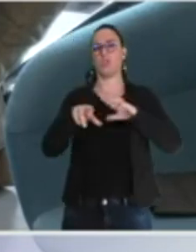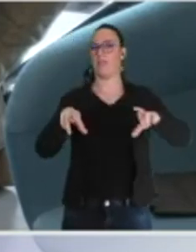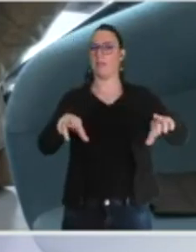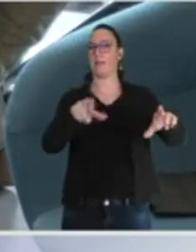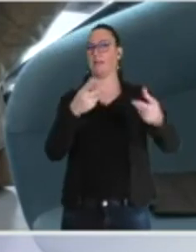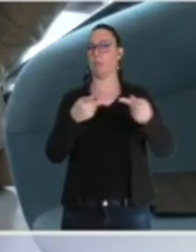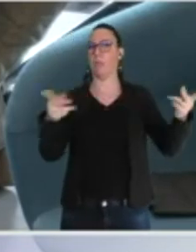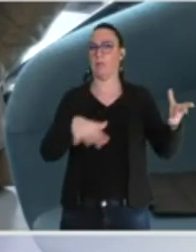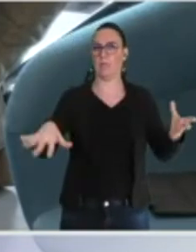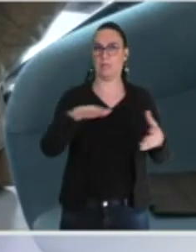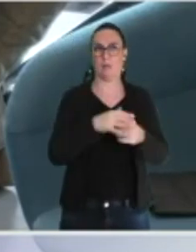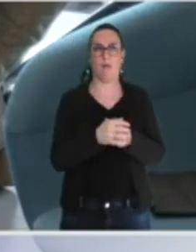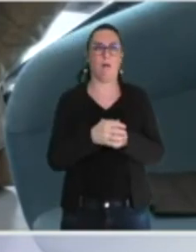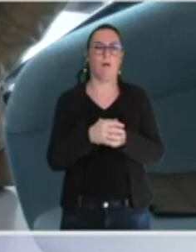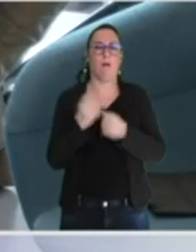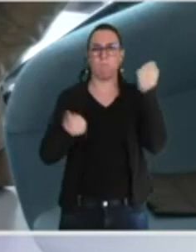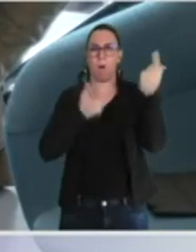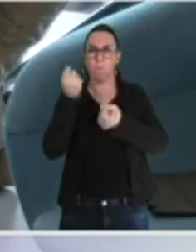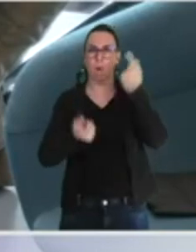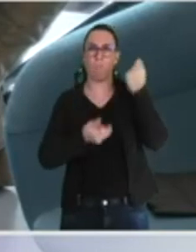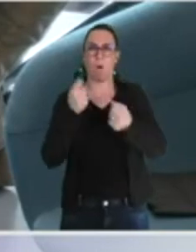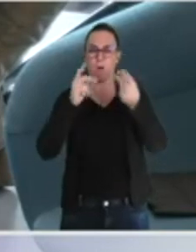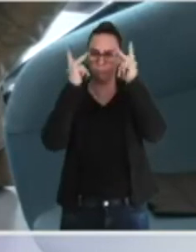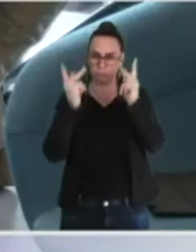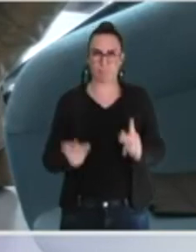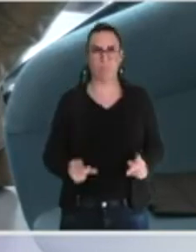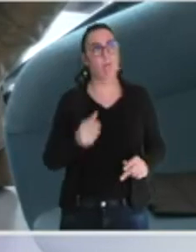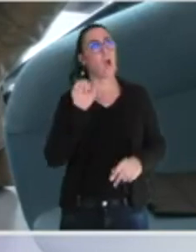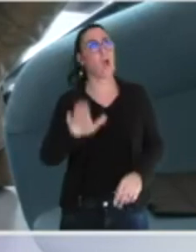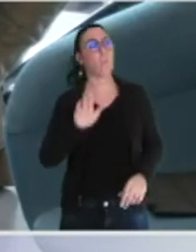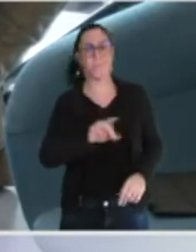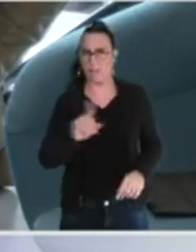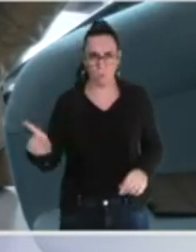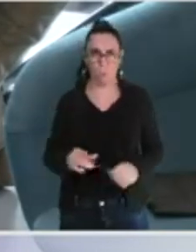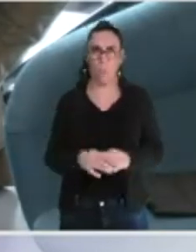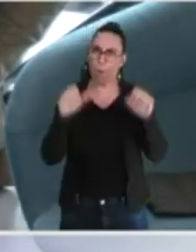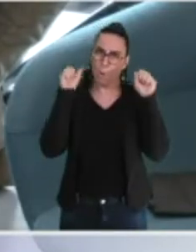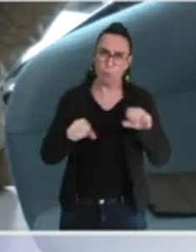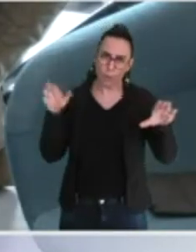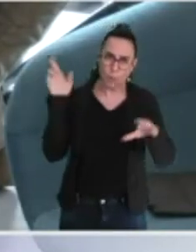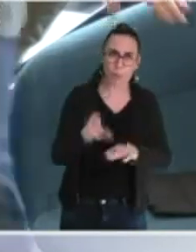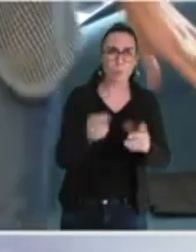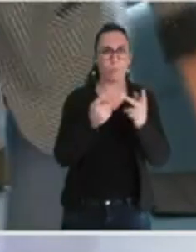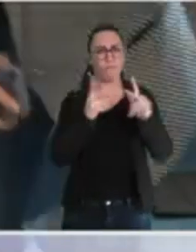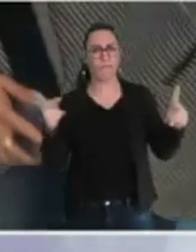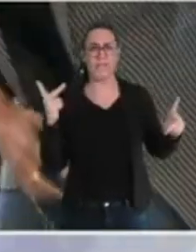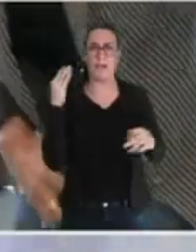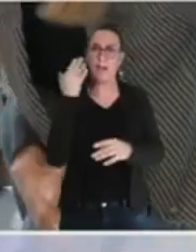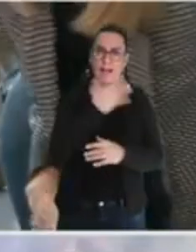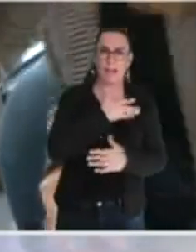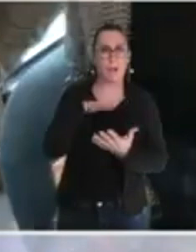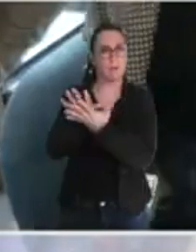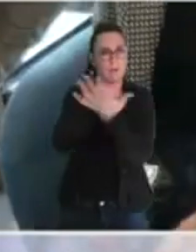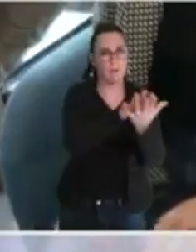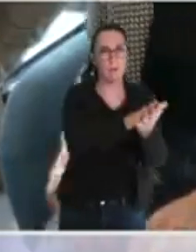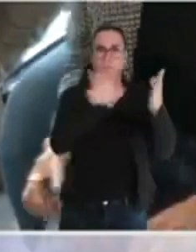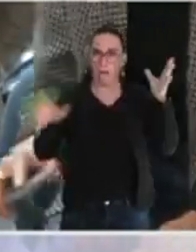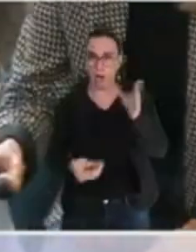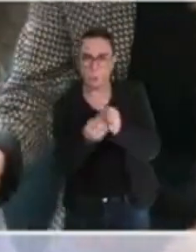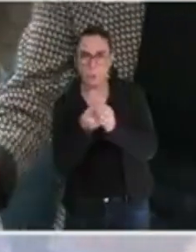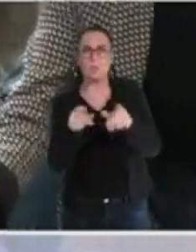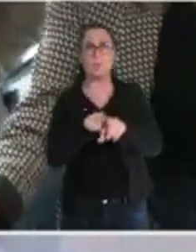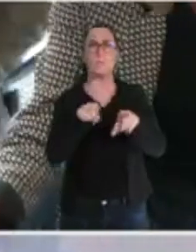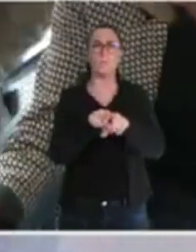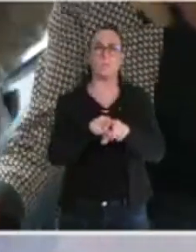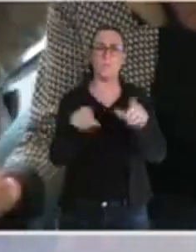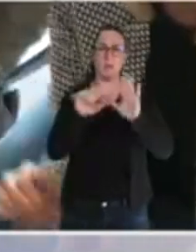Le désordre et le déclin ne sont pas une fatalité. Nous pouvons retrouver une ville conviviale et inclusive. Il est ici question de